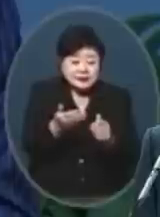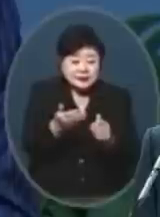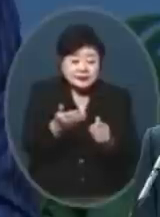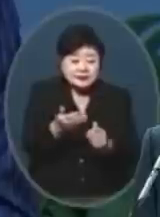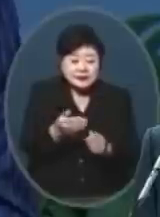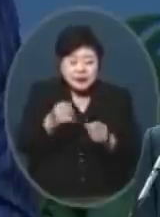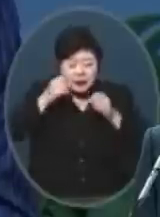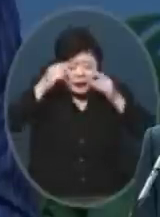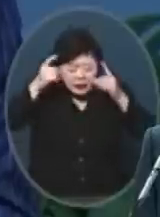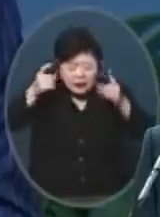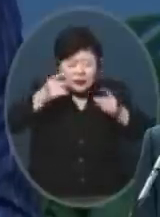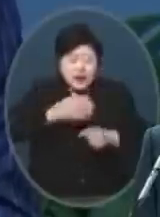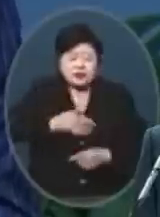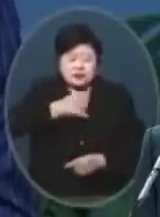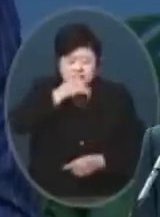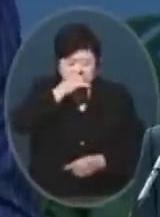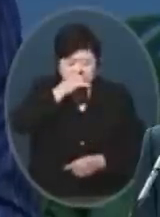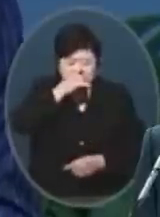깨닫게 되고